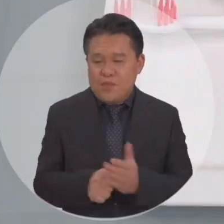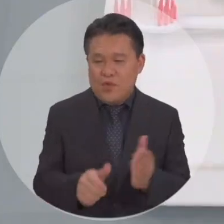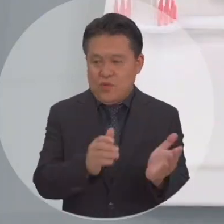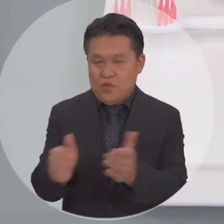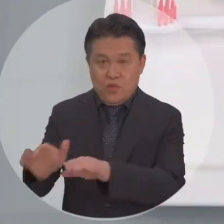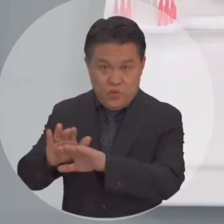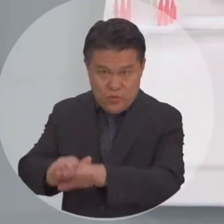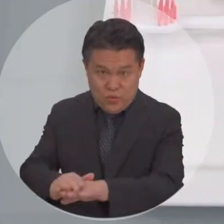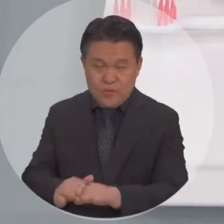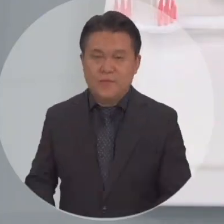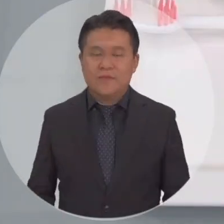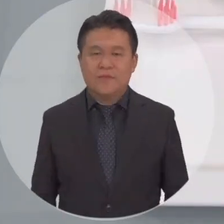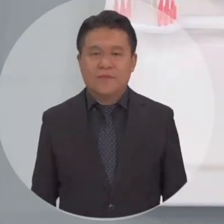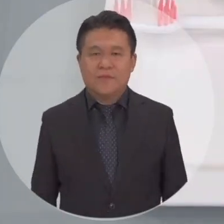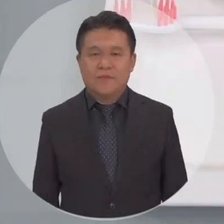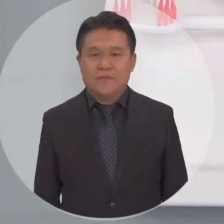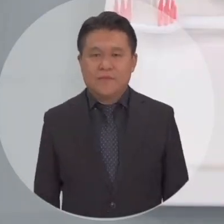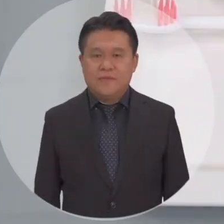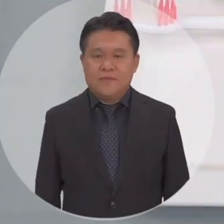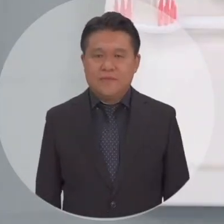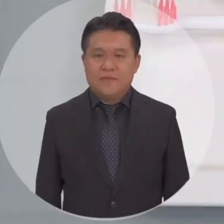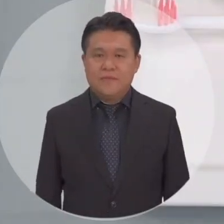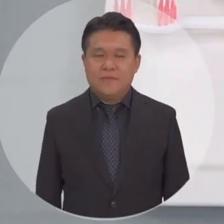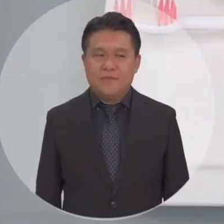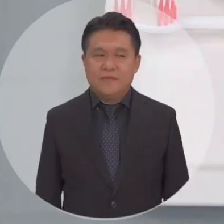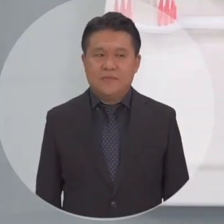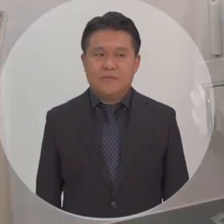필요 물건을 준비합니다.